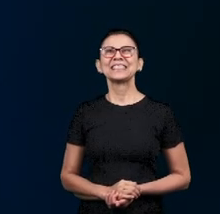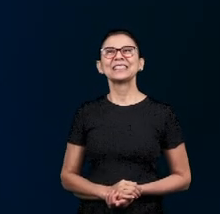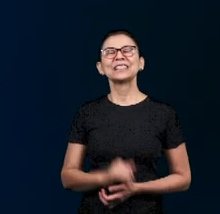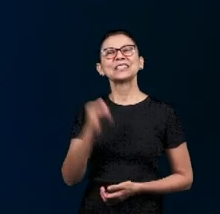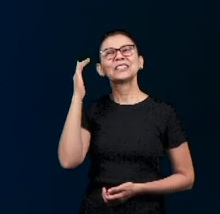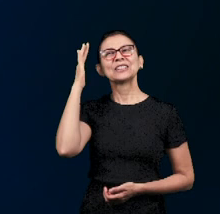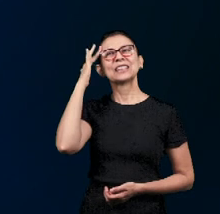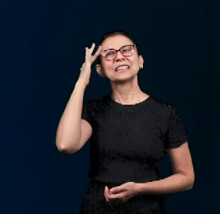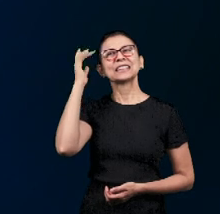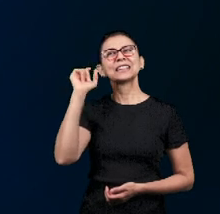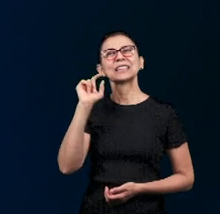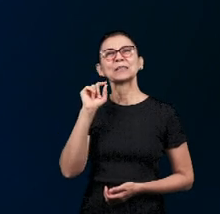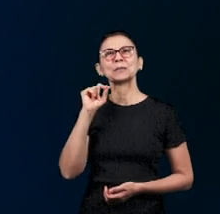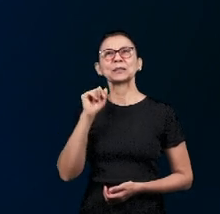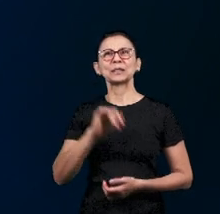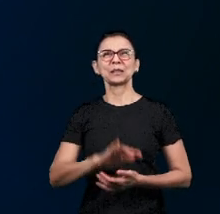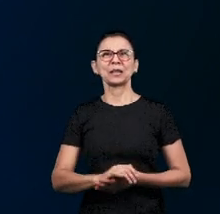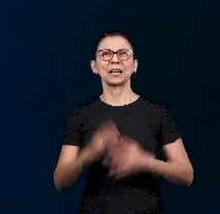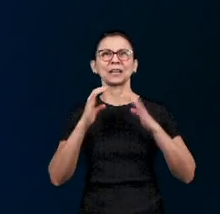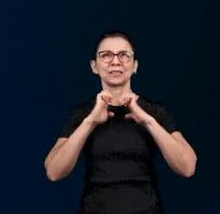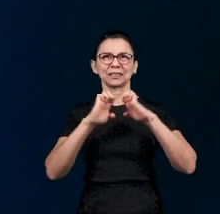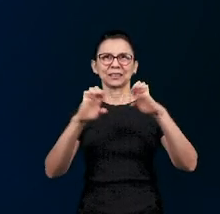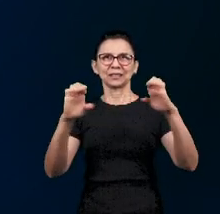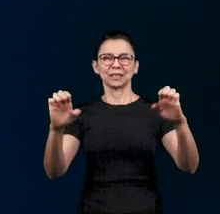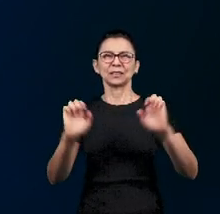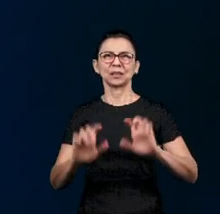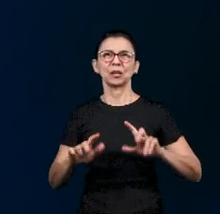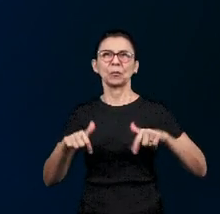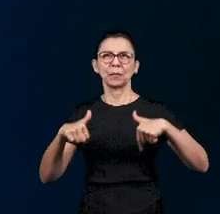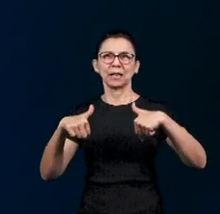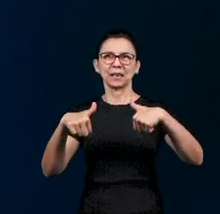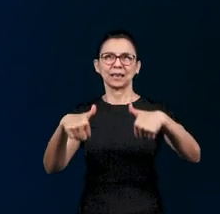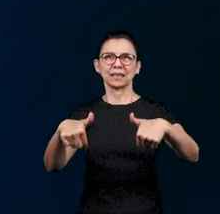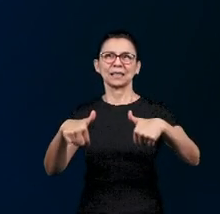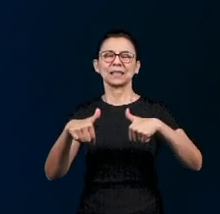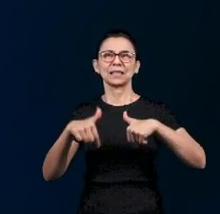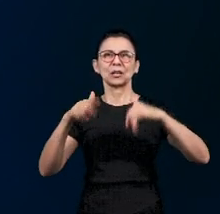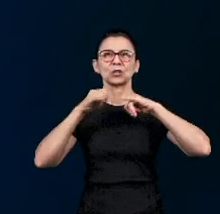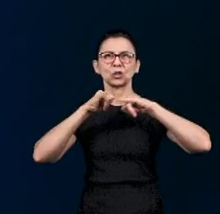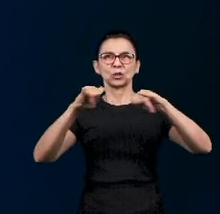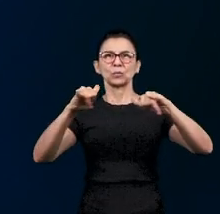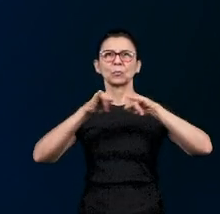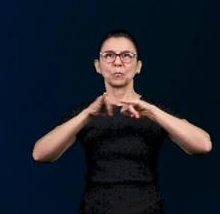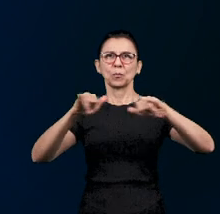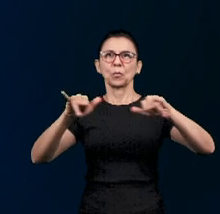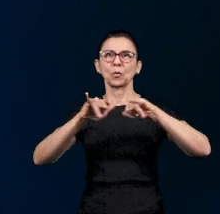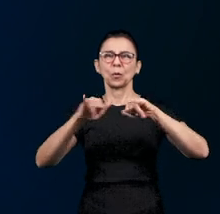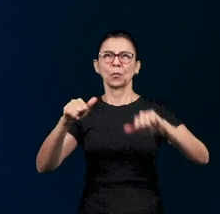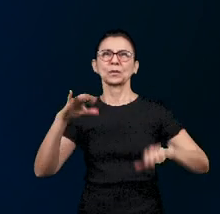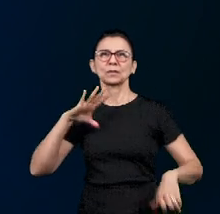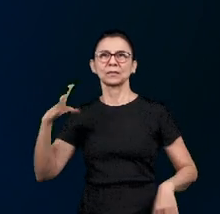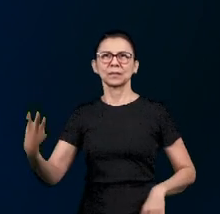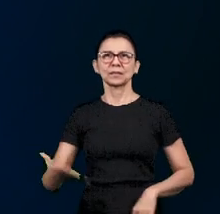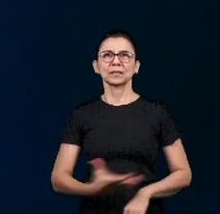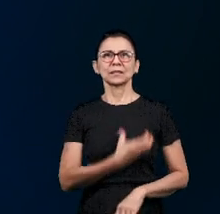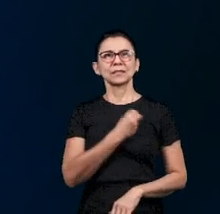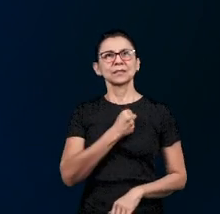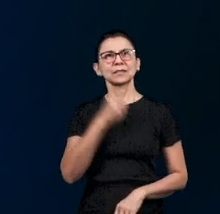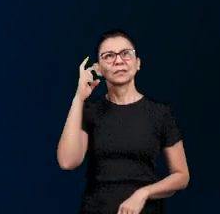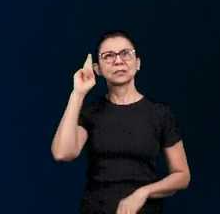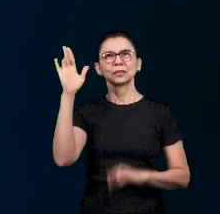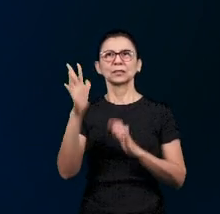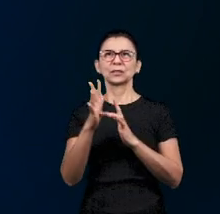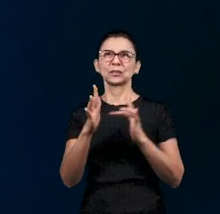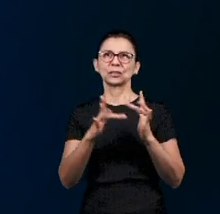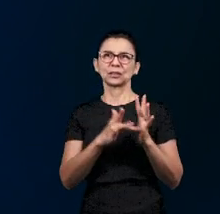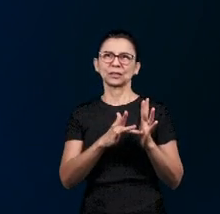pour l'évangélisation qu'est l'acte d'apporter ou amener la bonne nouvelle de salut du Seigneur Jésus-Christ, comme nous